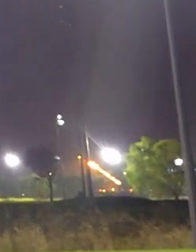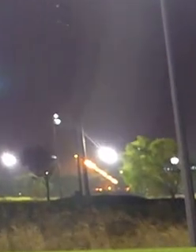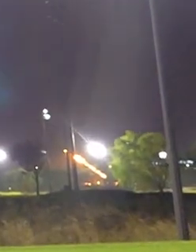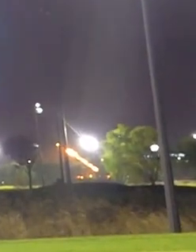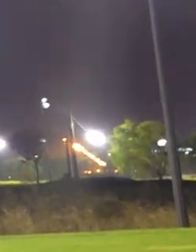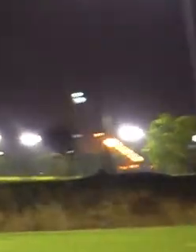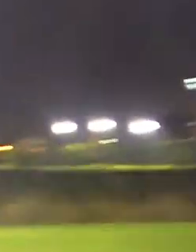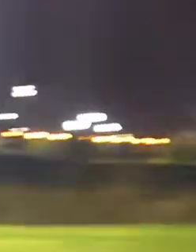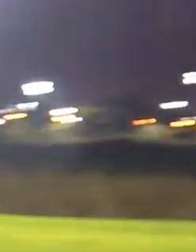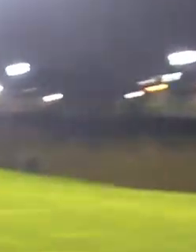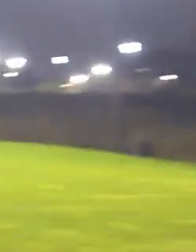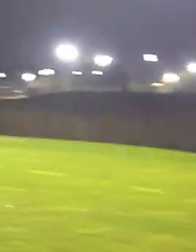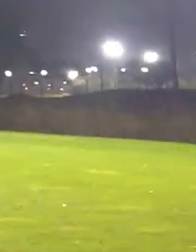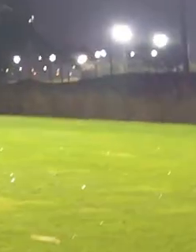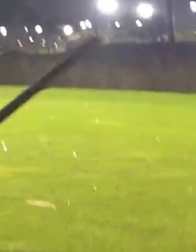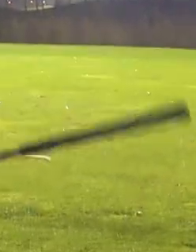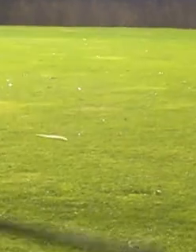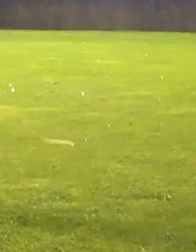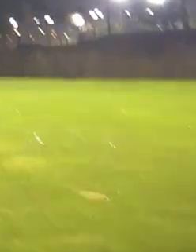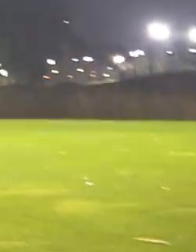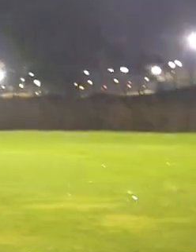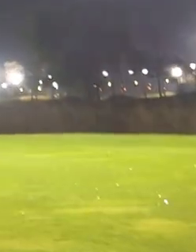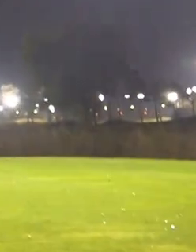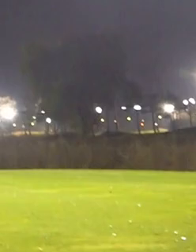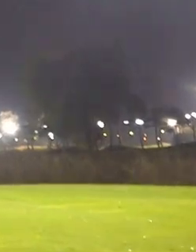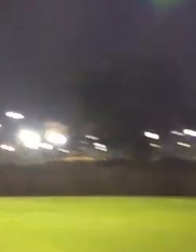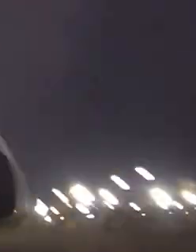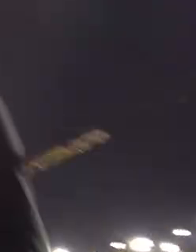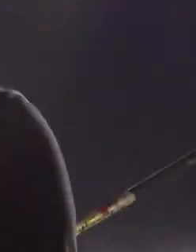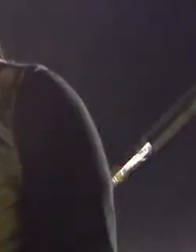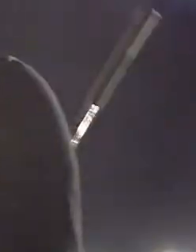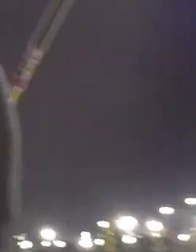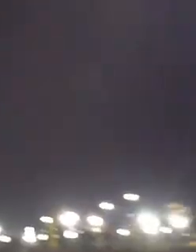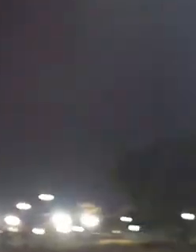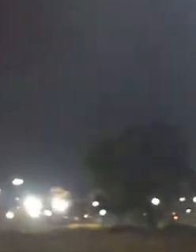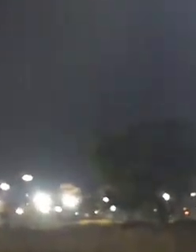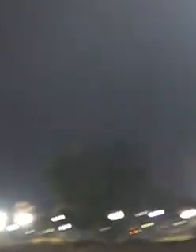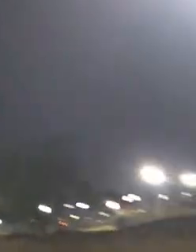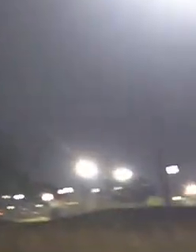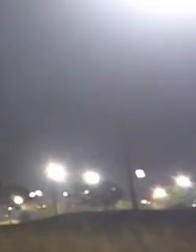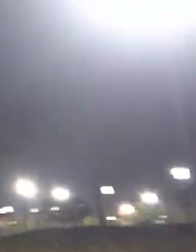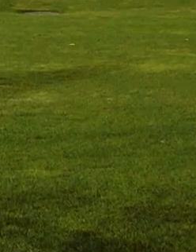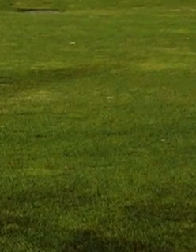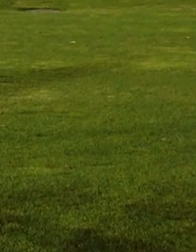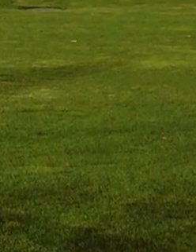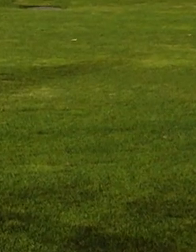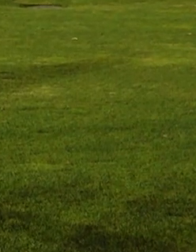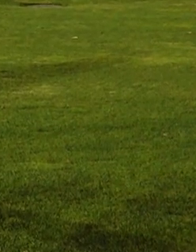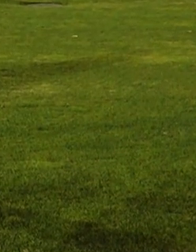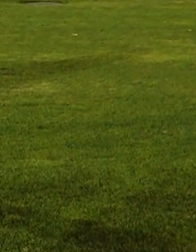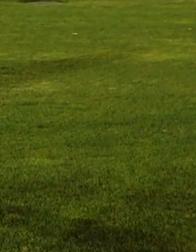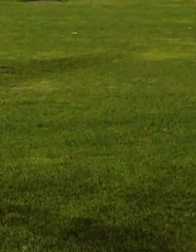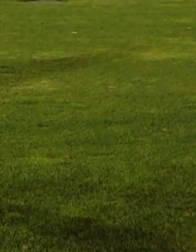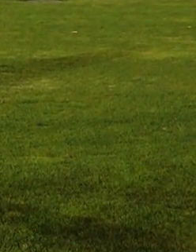겨우 좀 웃겨서 사람의 노트북에는 사람이어야 합니다